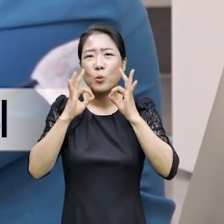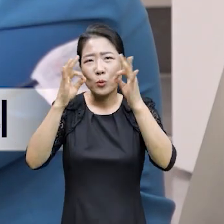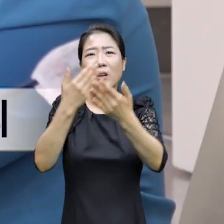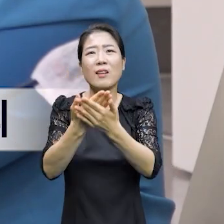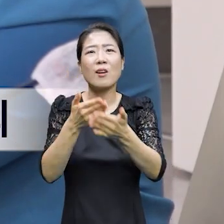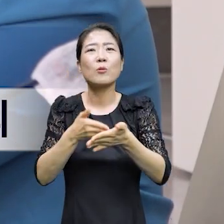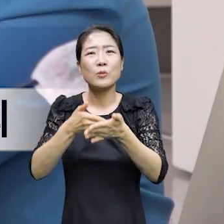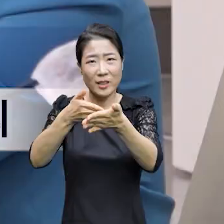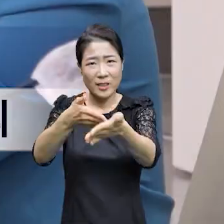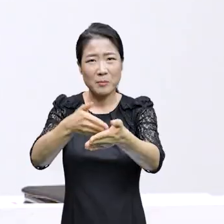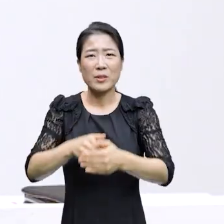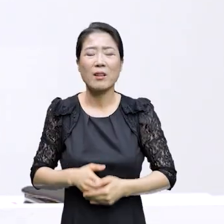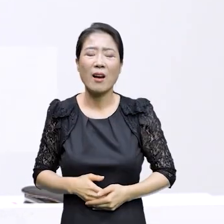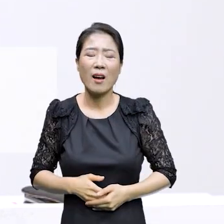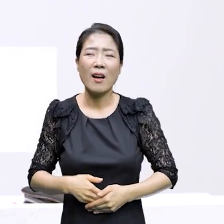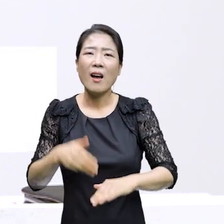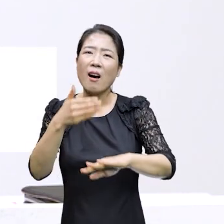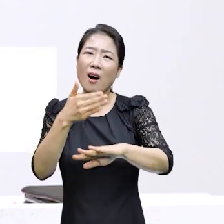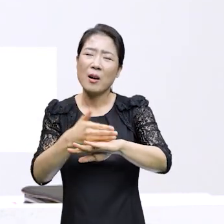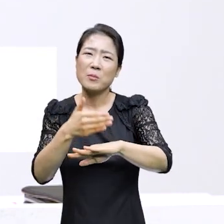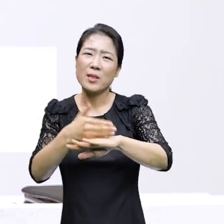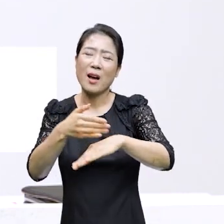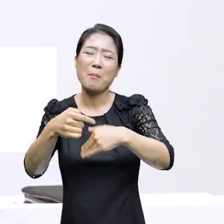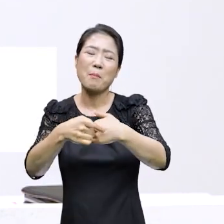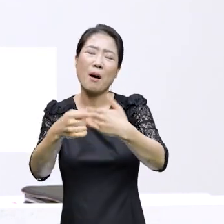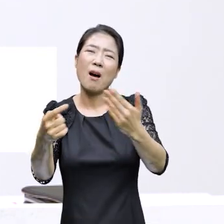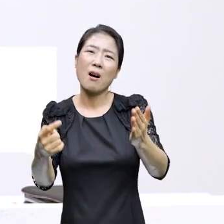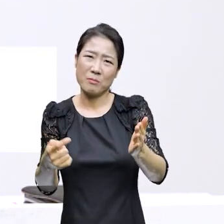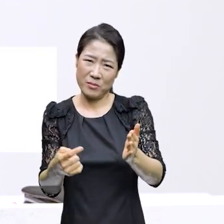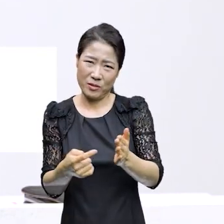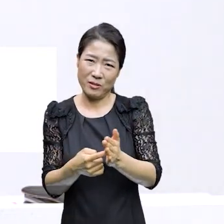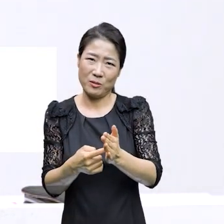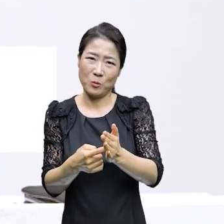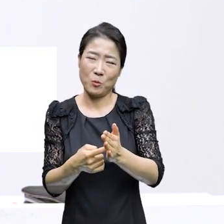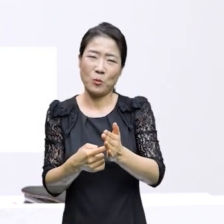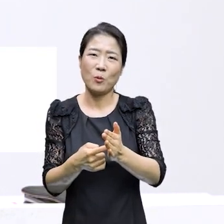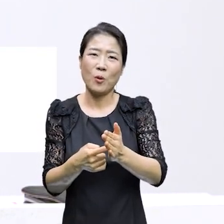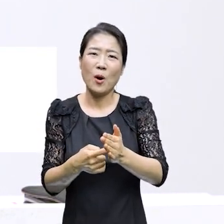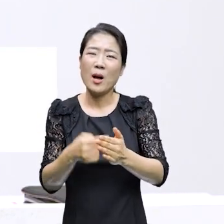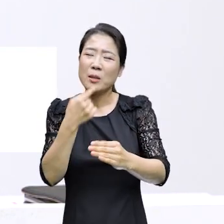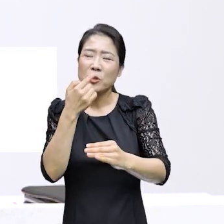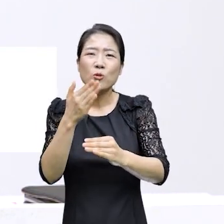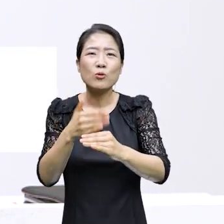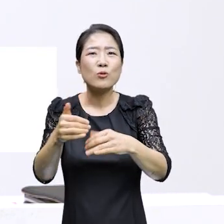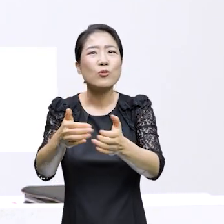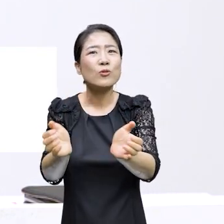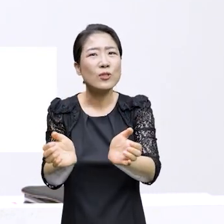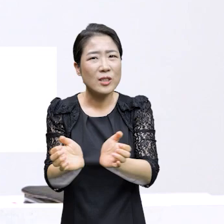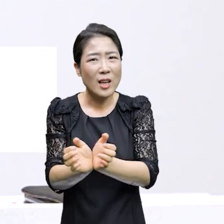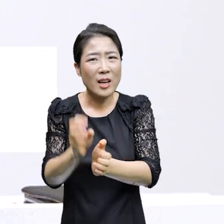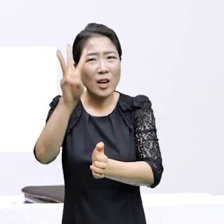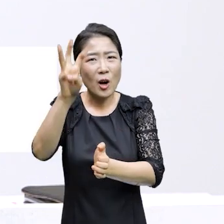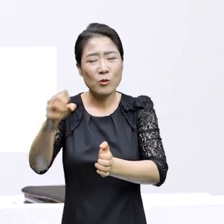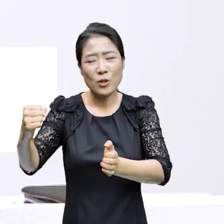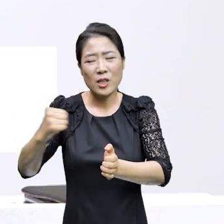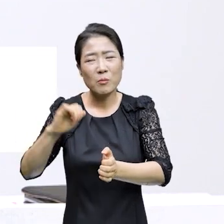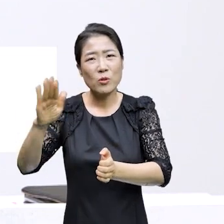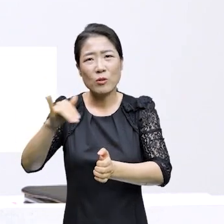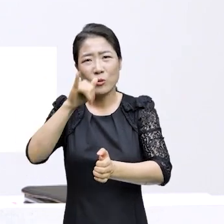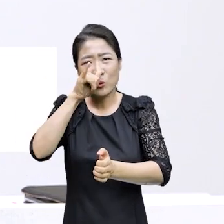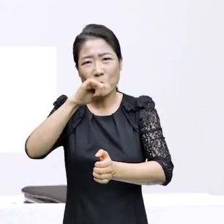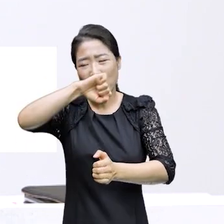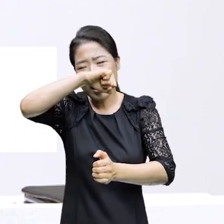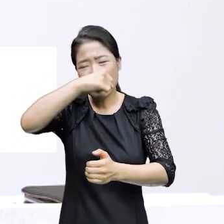노력해 달라고 요청했습니다 늘 감사하고 또 고마운 마음으로 민주당이 광주에 힘이 될 수 있도록